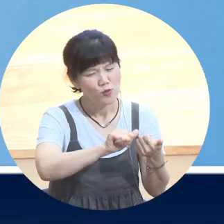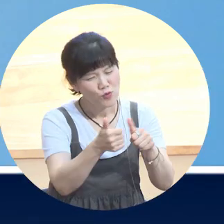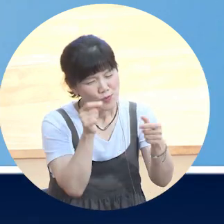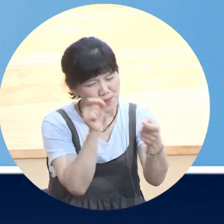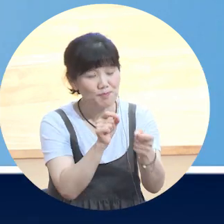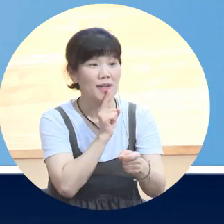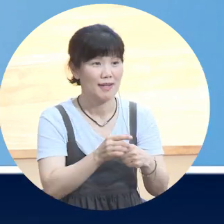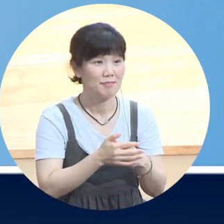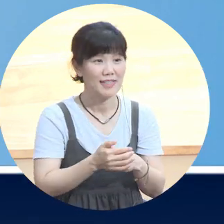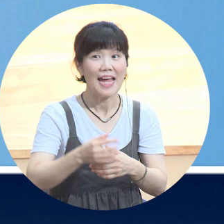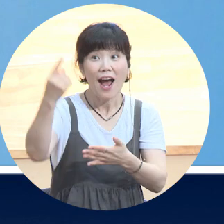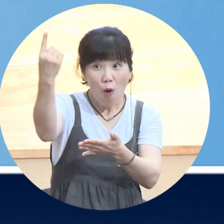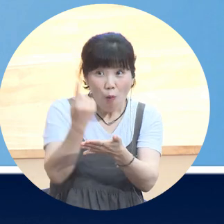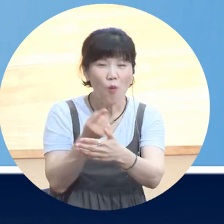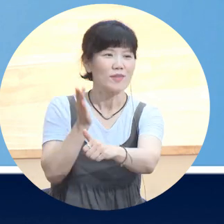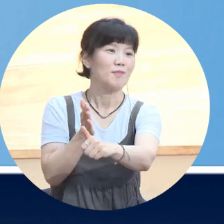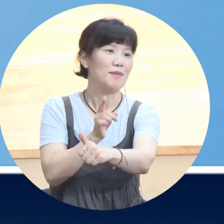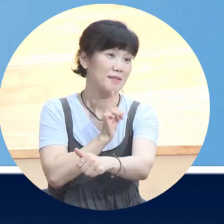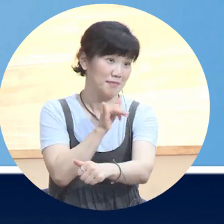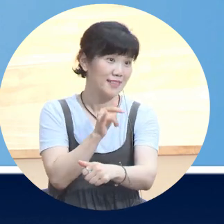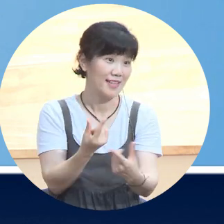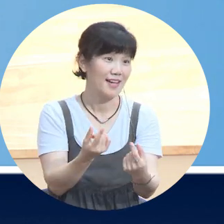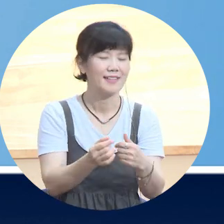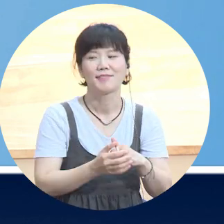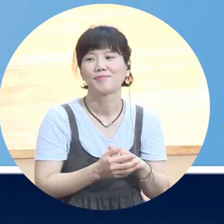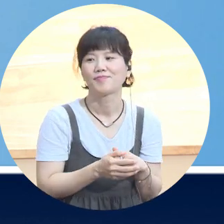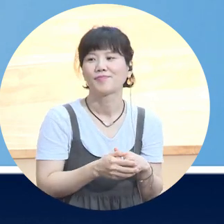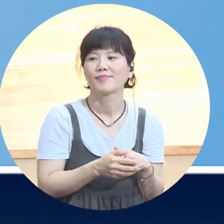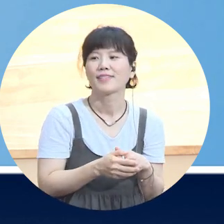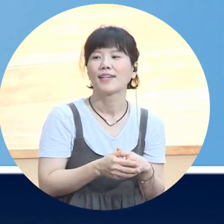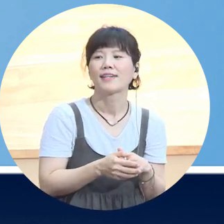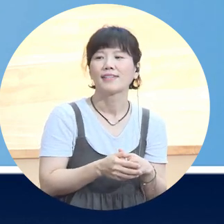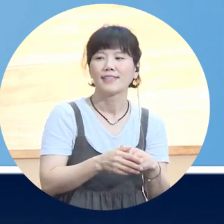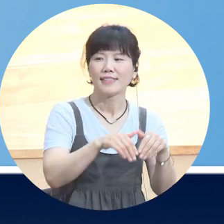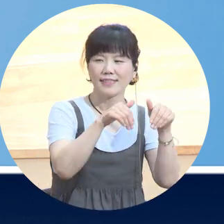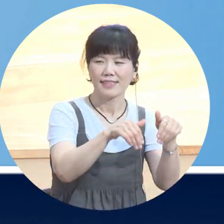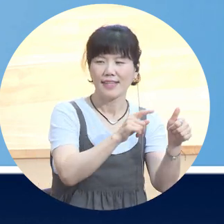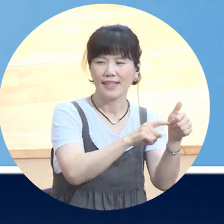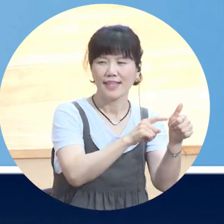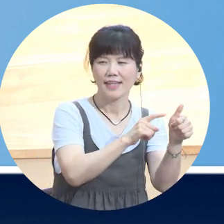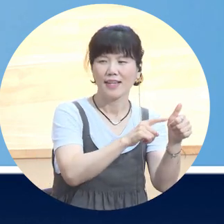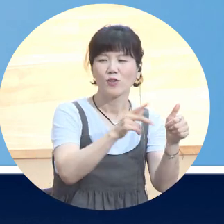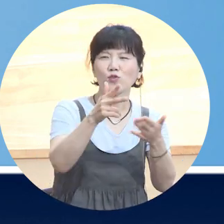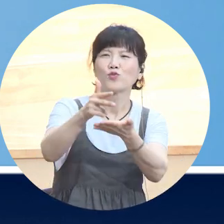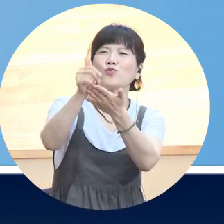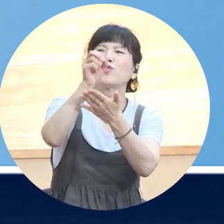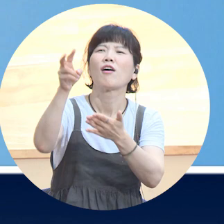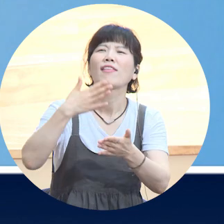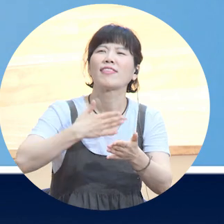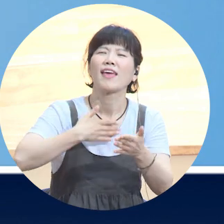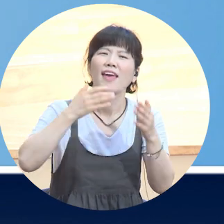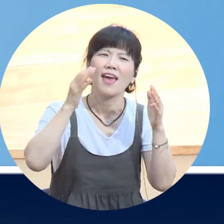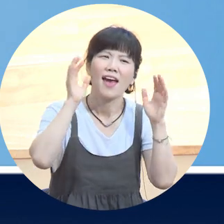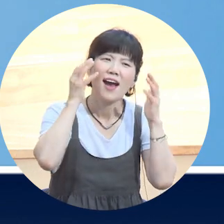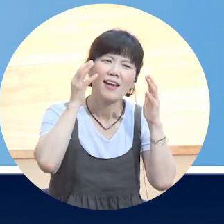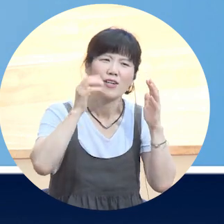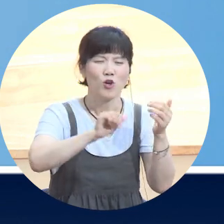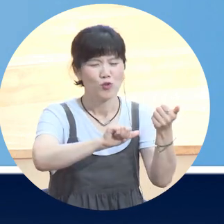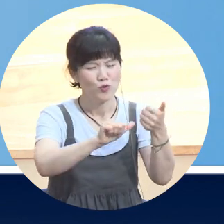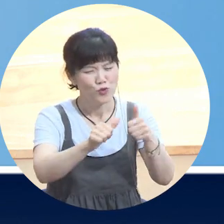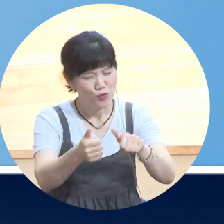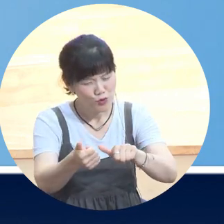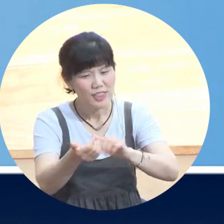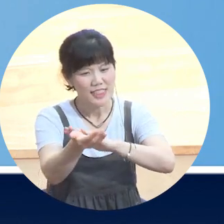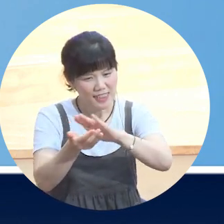절 도 여러 번 읽어 볼까요 여러분이 있습니다 시자 신하가 이르되 주여 내 아이가 죽기 전에 매일 뭐 해달라고 지금